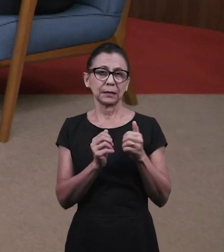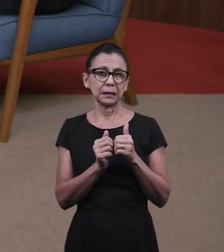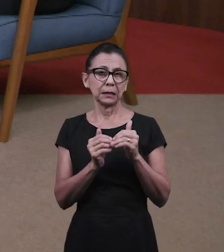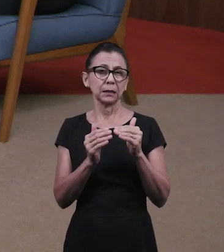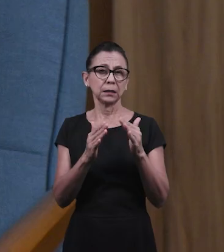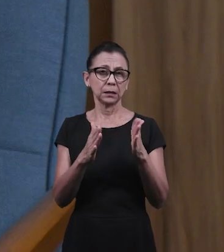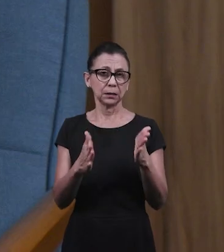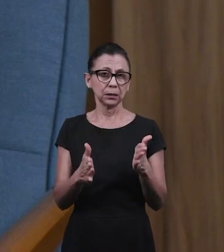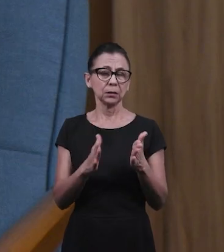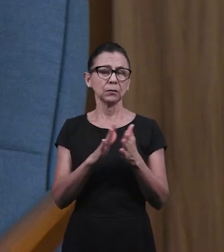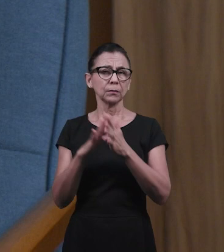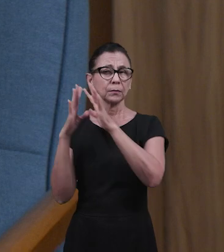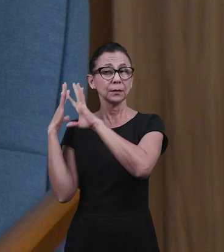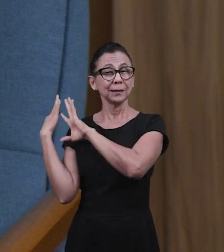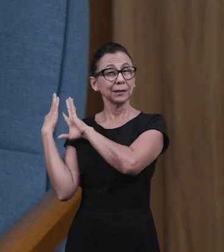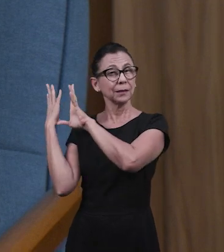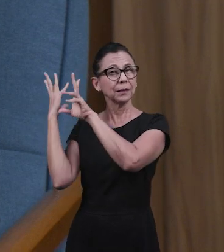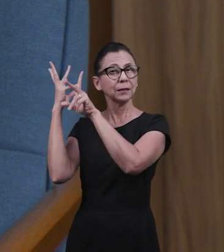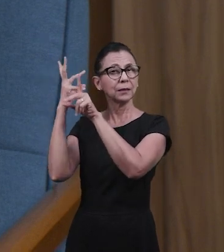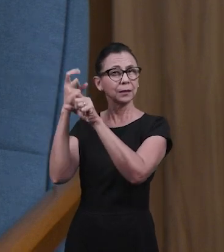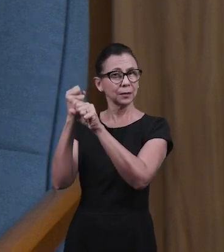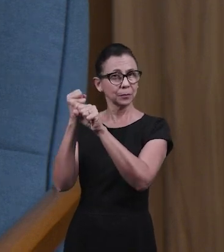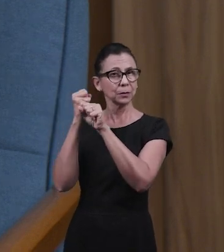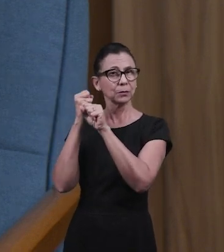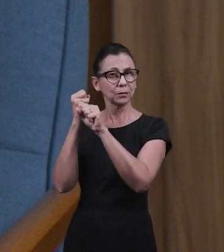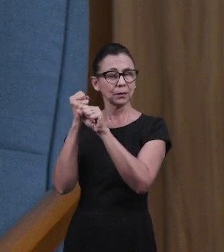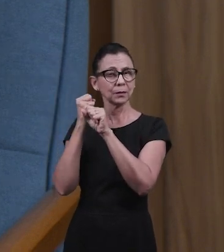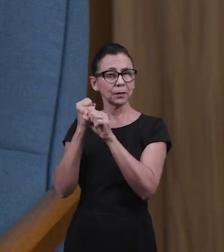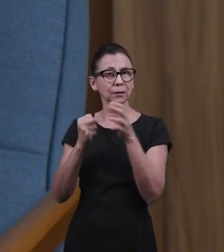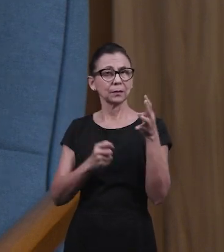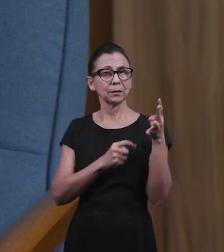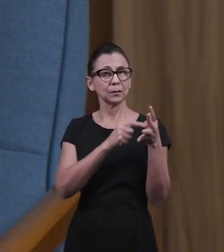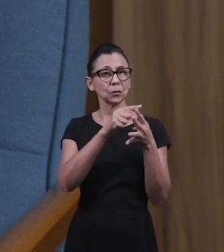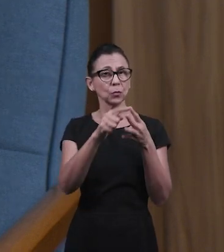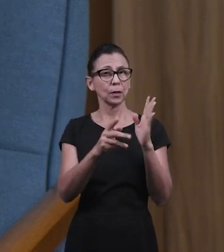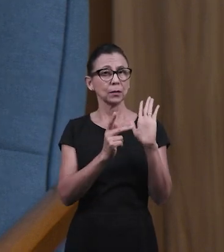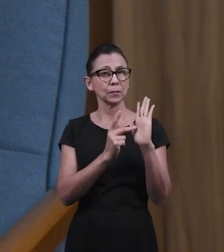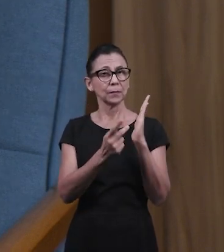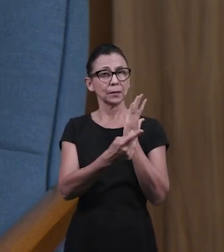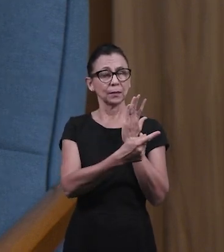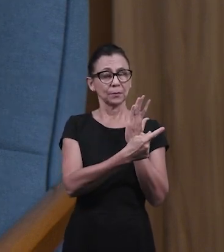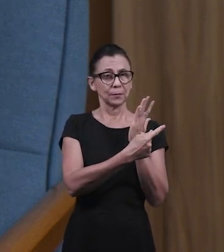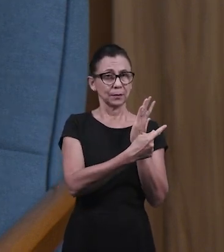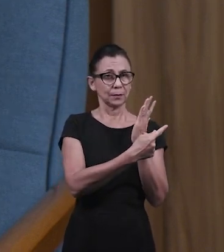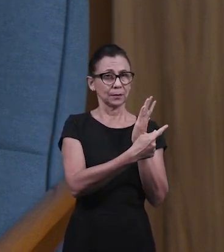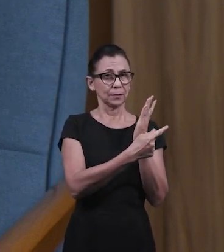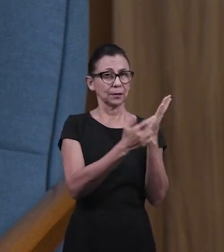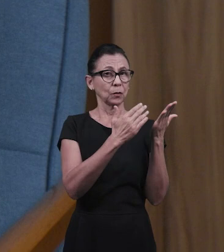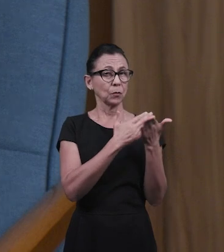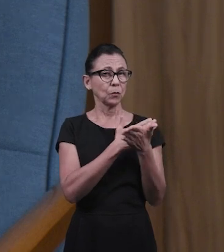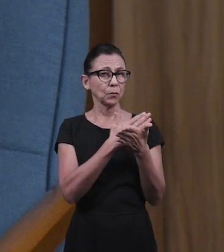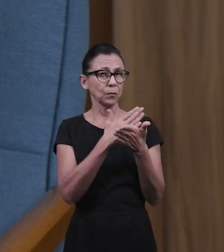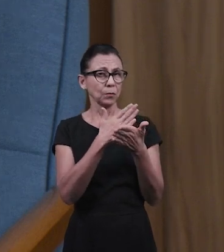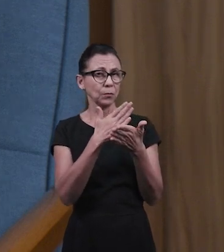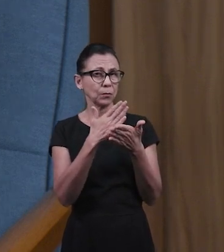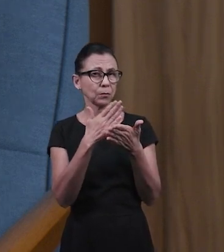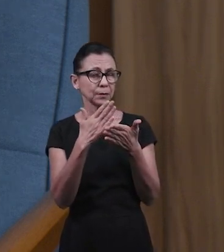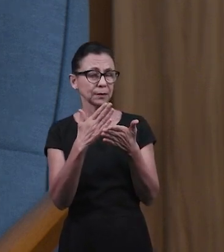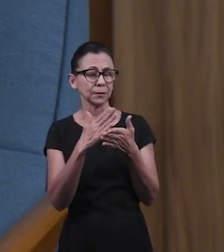pouvons ainsi dire. Nous allons renforcer les 4 premières paraboles. Il y a un aspect